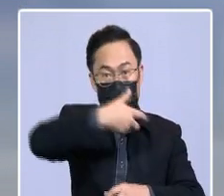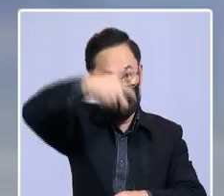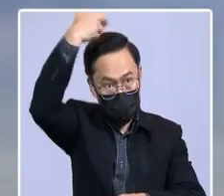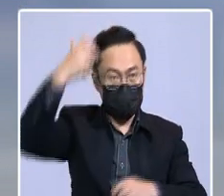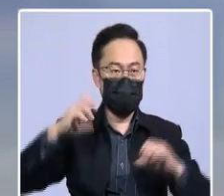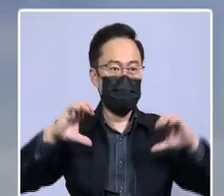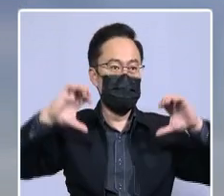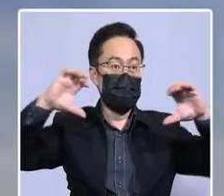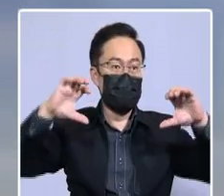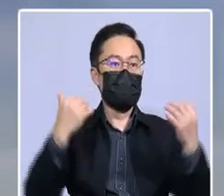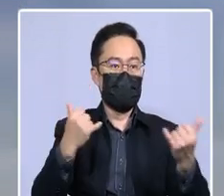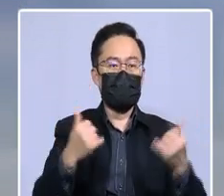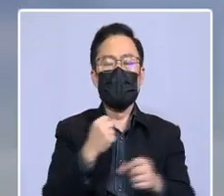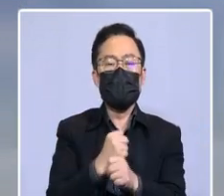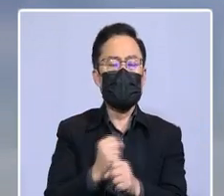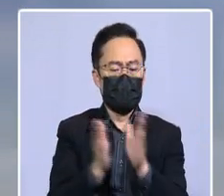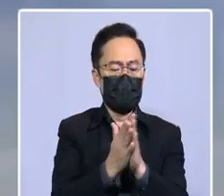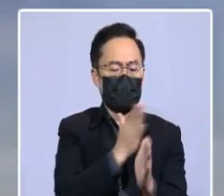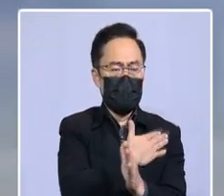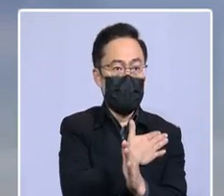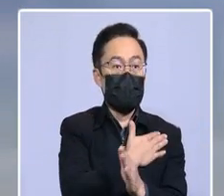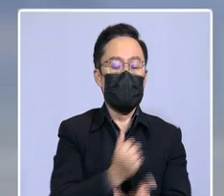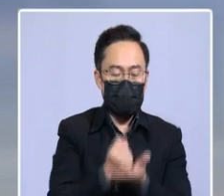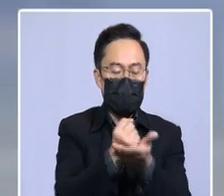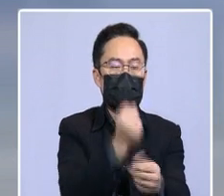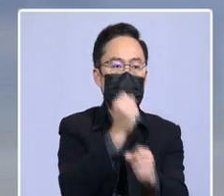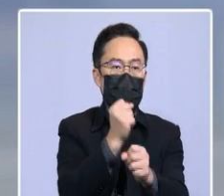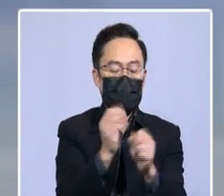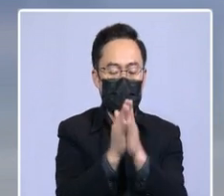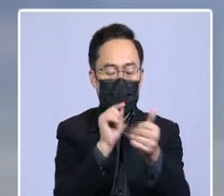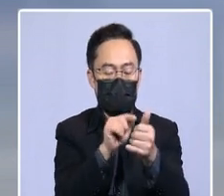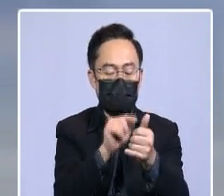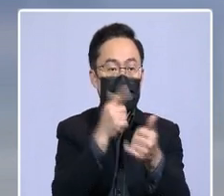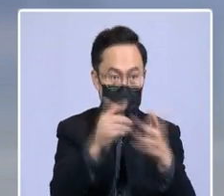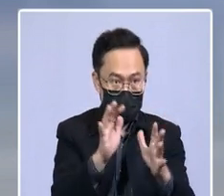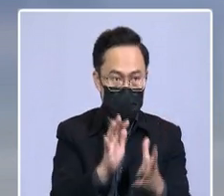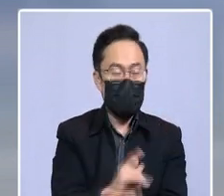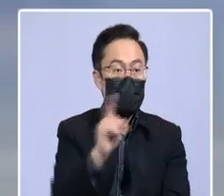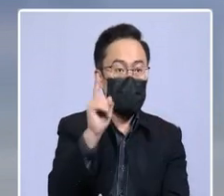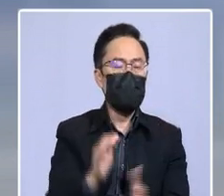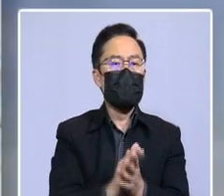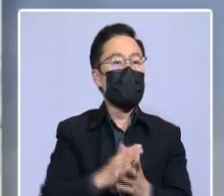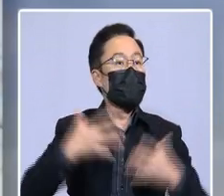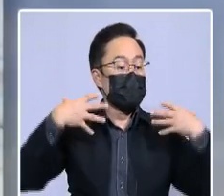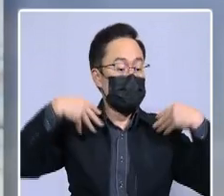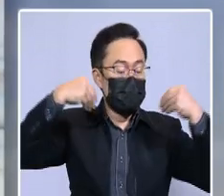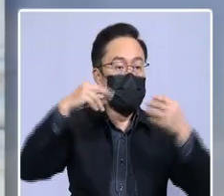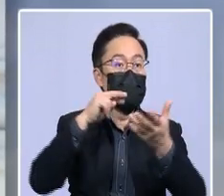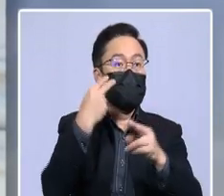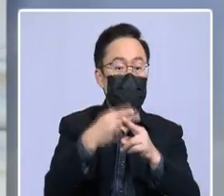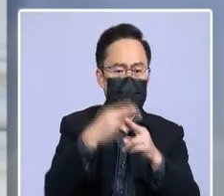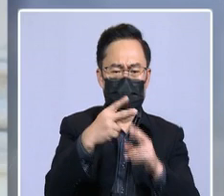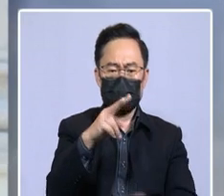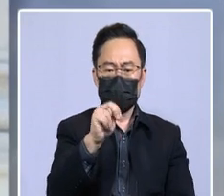ใกล้ตะวันตกดินเมื่อกลางปี2564โดยตำนานความเชื่อที่เล่าต่อกันมาว่านรสิงห์คือร่างอวตารของพระน